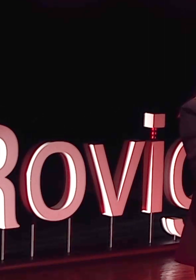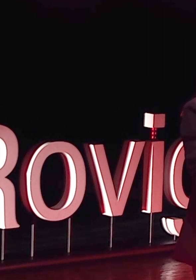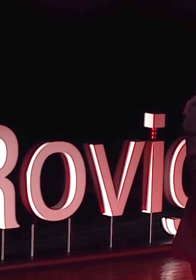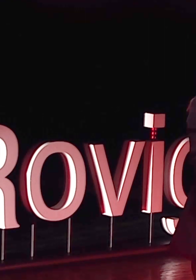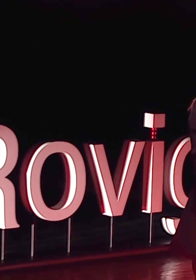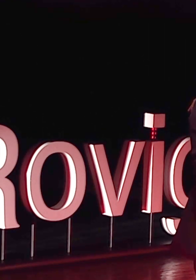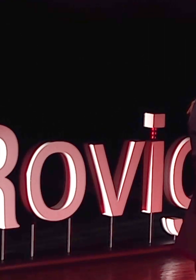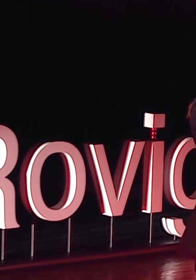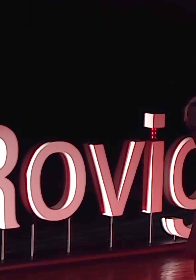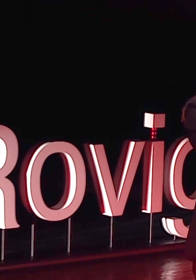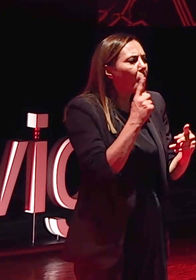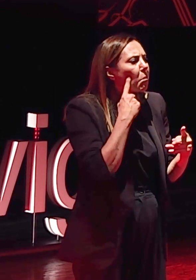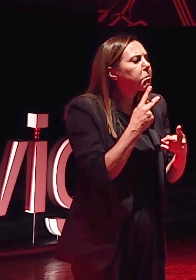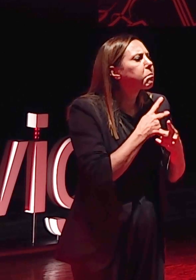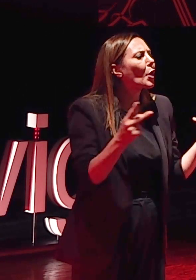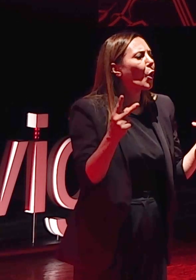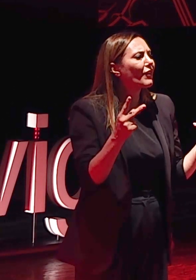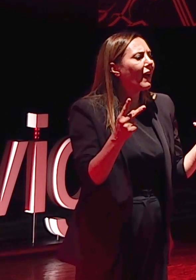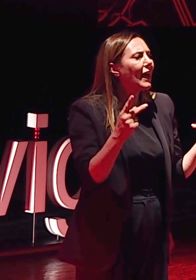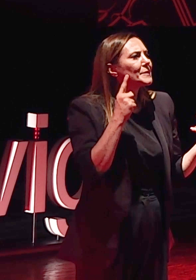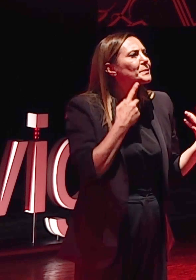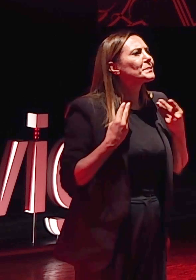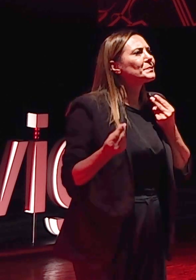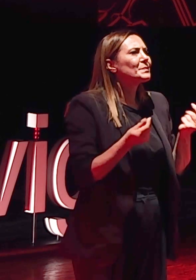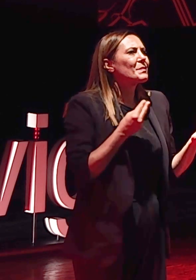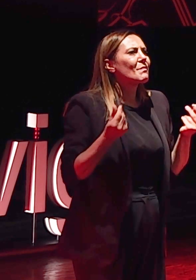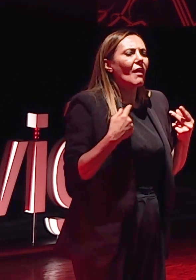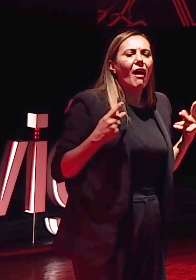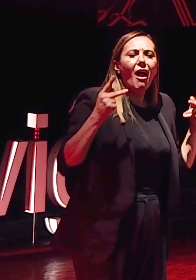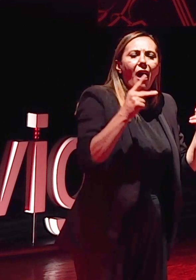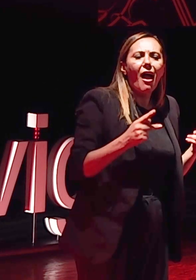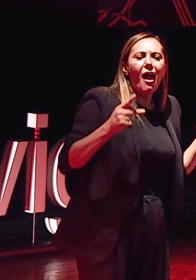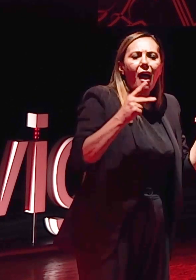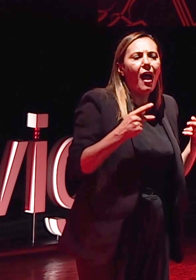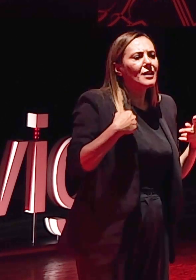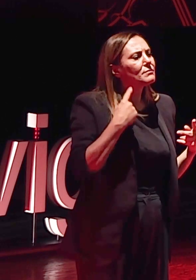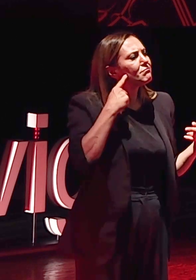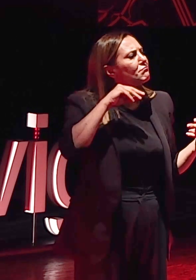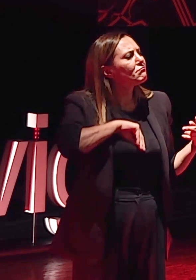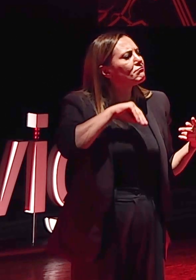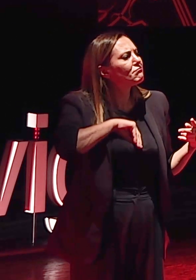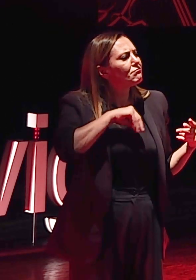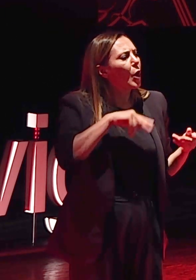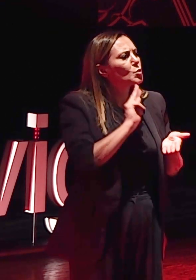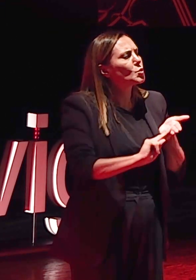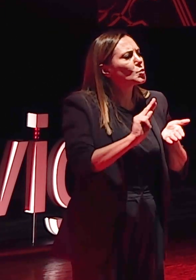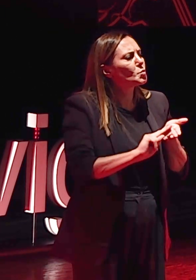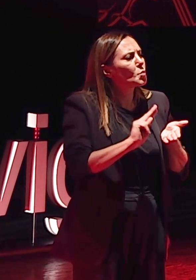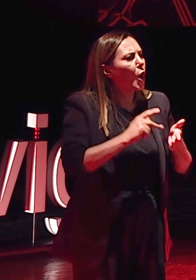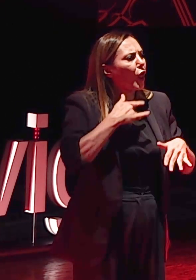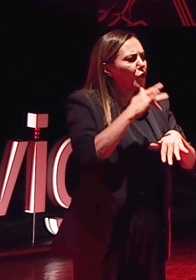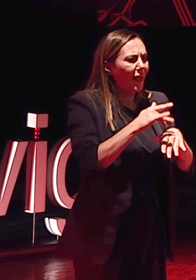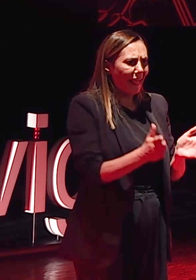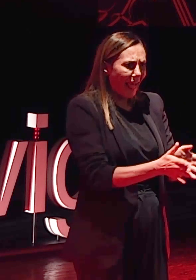Avete appena provato quella sensazione che per anni mi ha accompagnato a scuola Dai